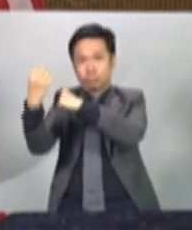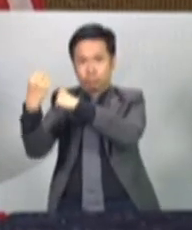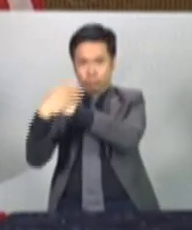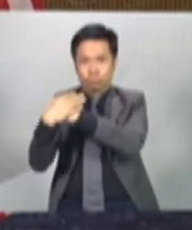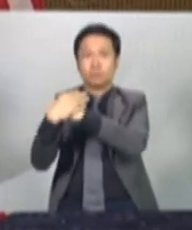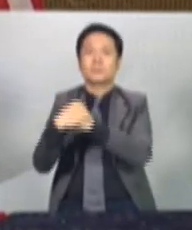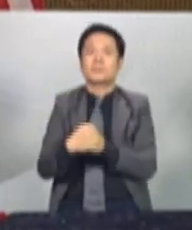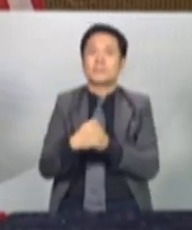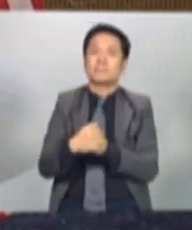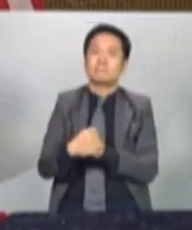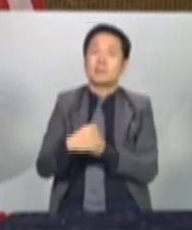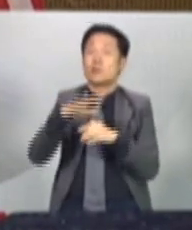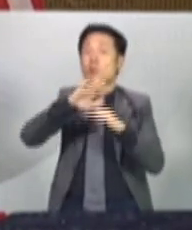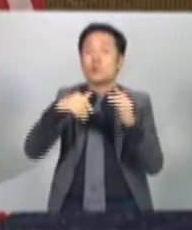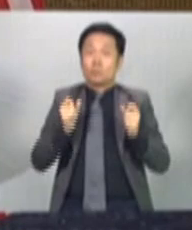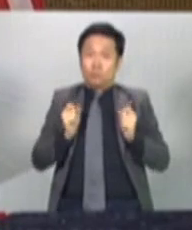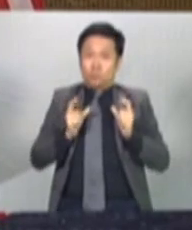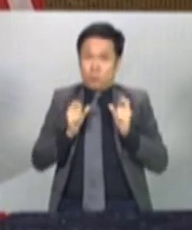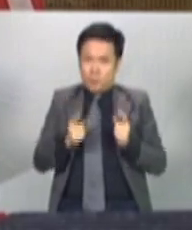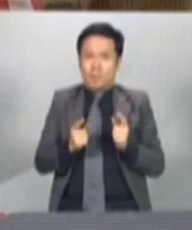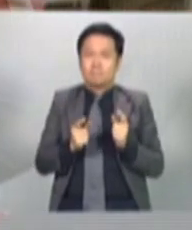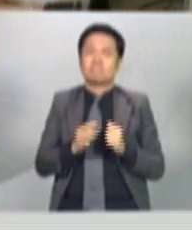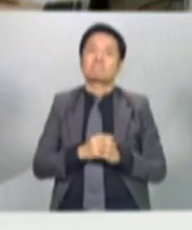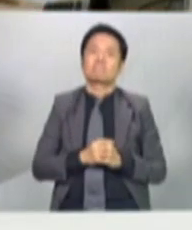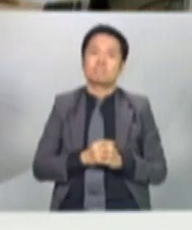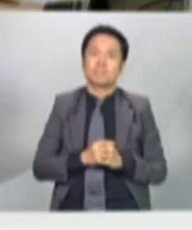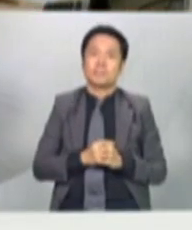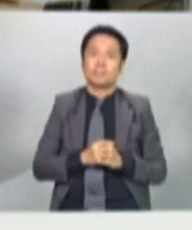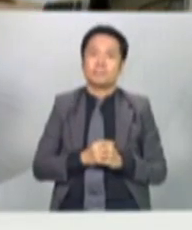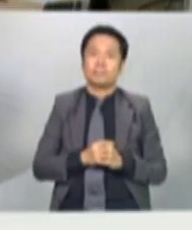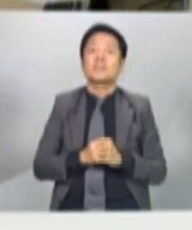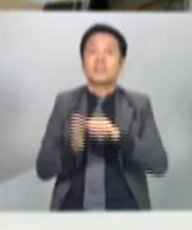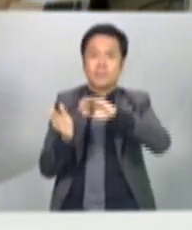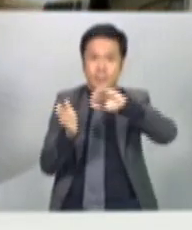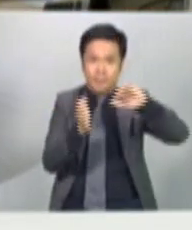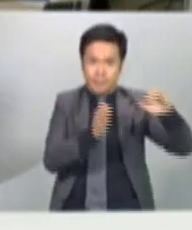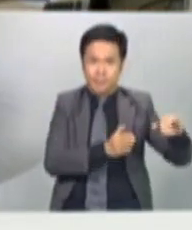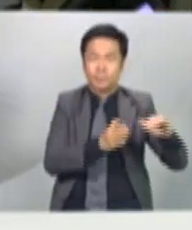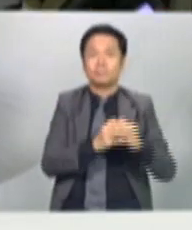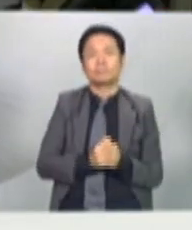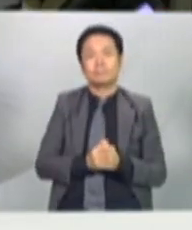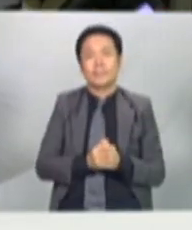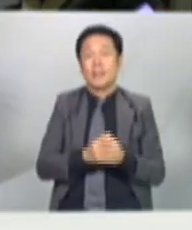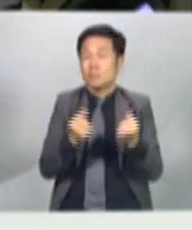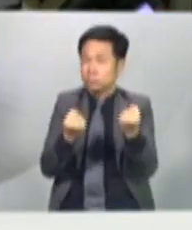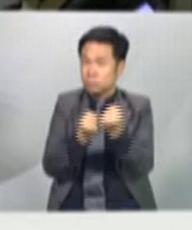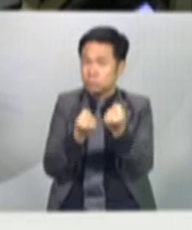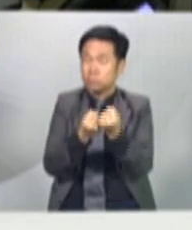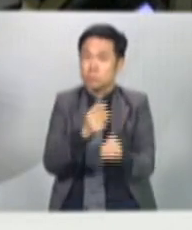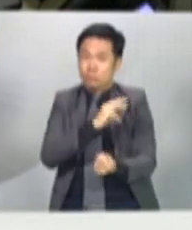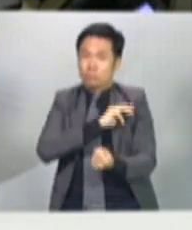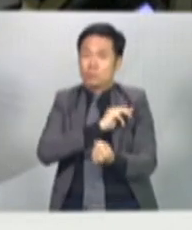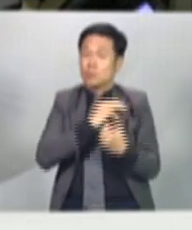Pada pengamatan kesehatan swasta Selain itu bagi menyokong use kem